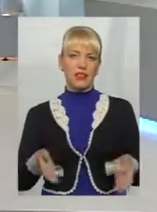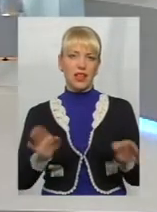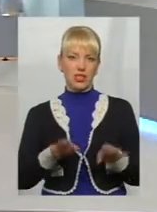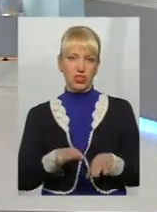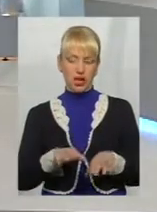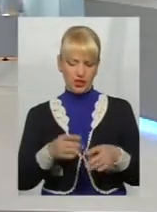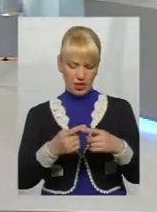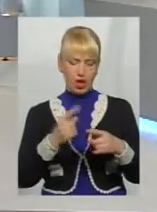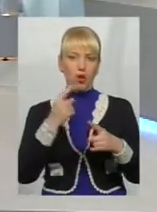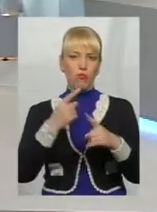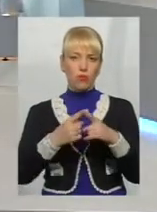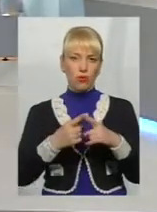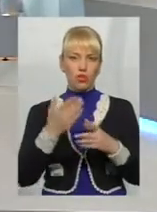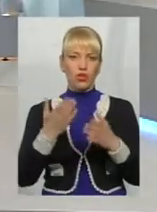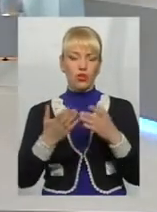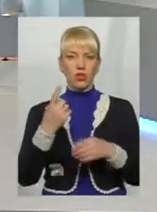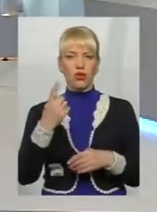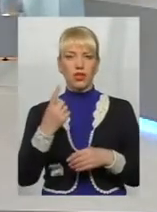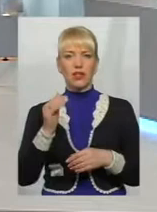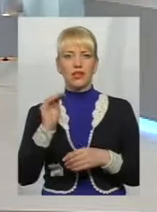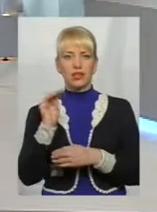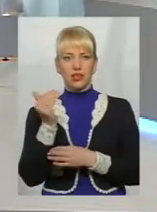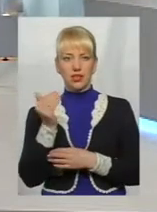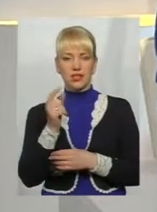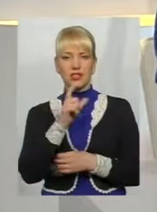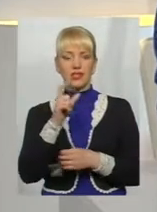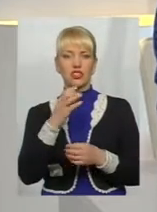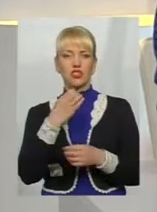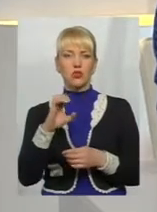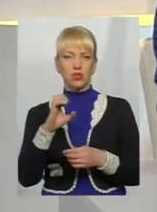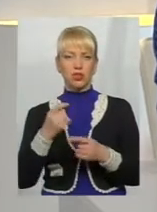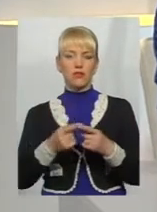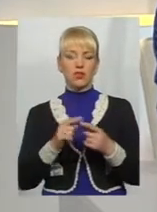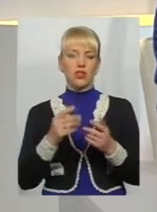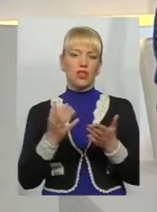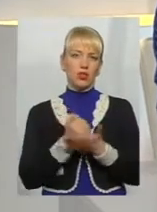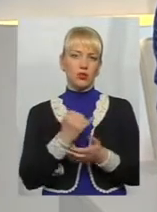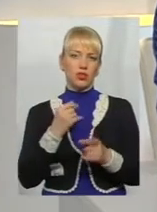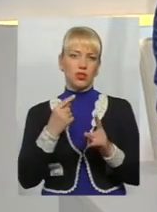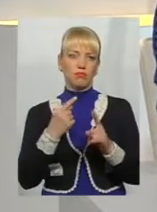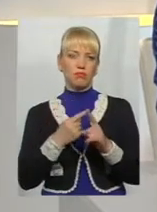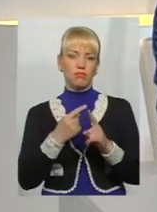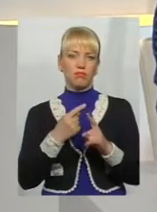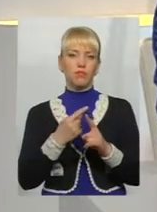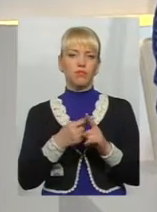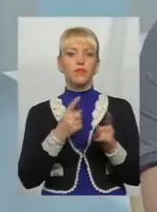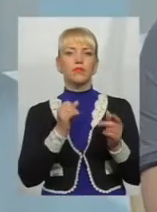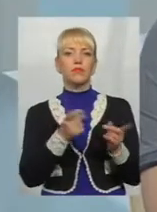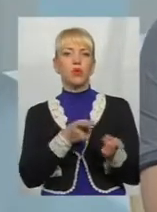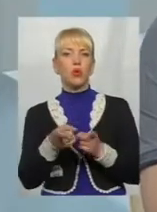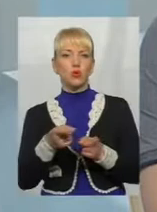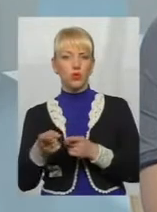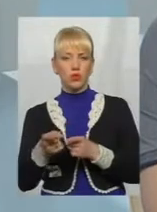Їм плюс, якщо навіть одна дитину з сотні, вони знайдуть і підготують дитину, яка